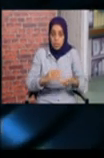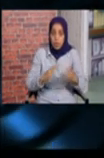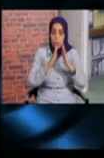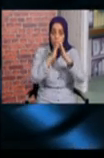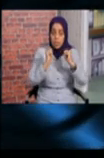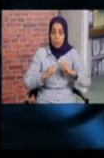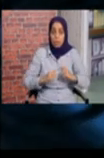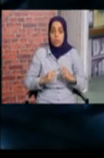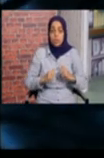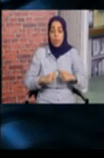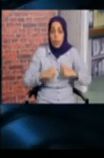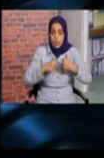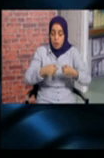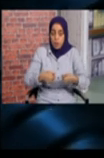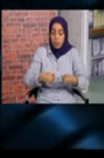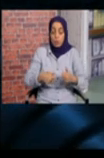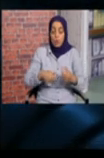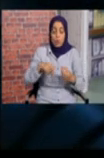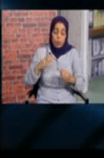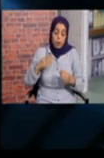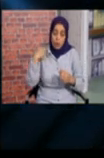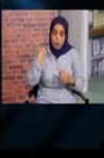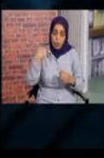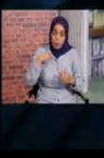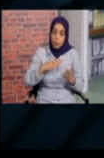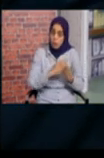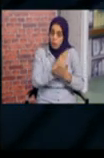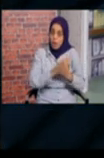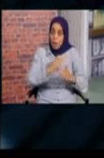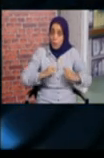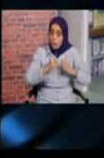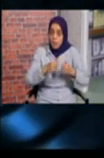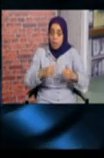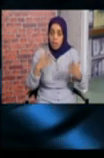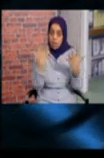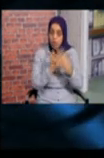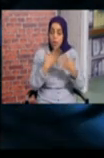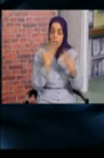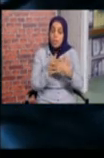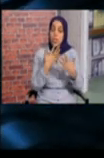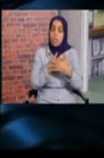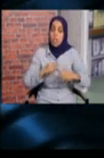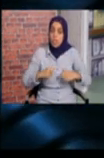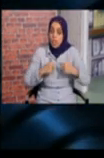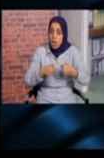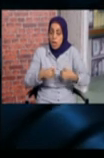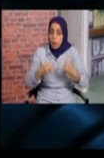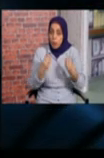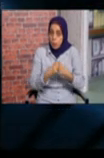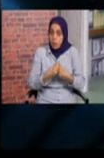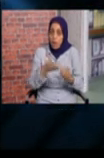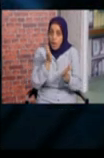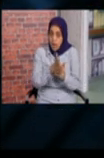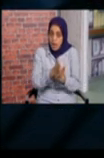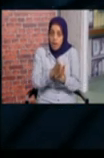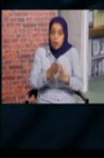الإجراءات الداخلية في الوزارة. وفي نفس الوقت إن احنا برضو من ناحية الشركات إن احنا دي حاجة بتضمن لهم حقهم